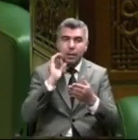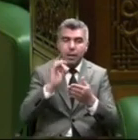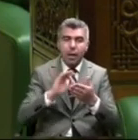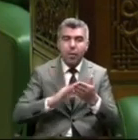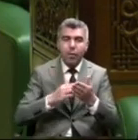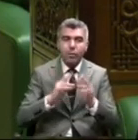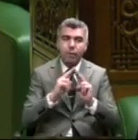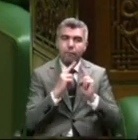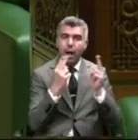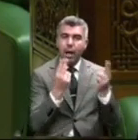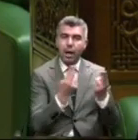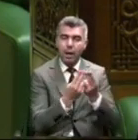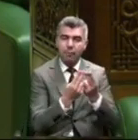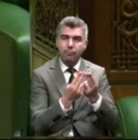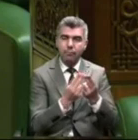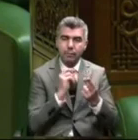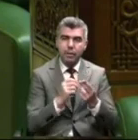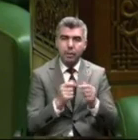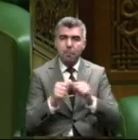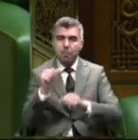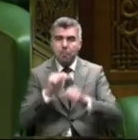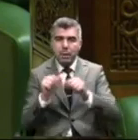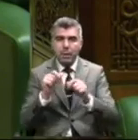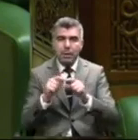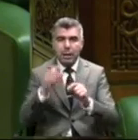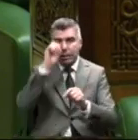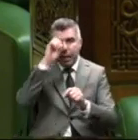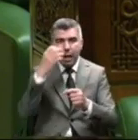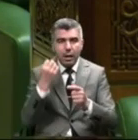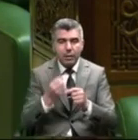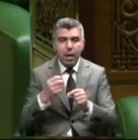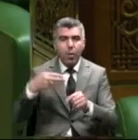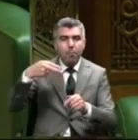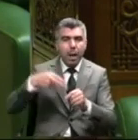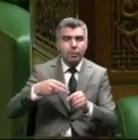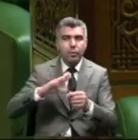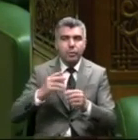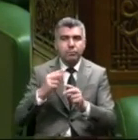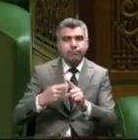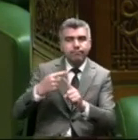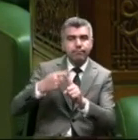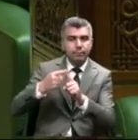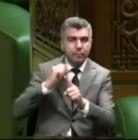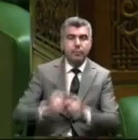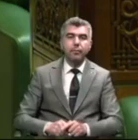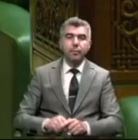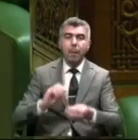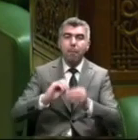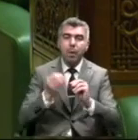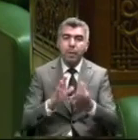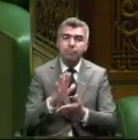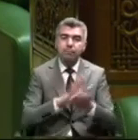الساحه في الساحه الدوليه التغيرات في اسعار الطاقه والتجاره الدوليه وتقلبات سوق العملات حيث يبرز هذا المعطى اشكاليات